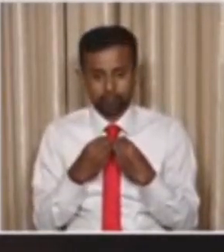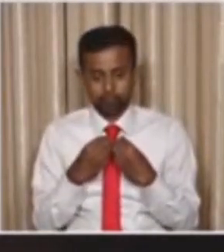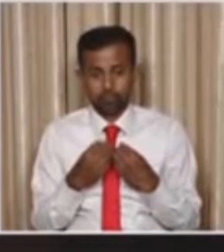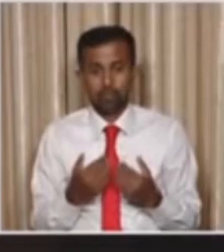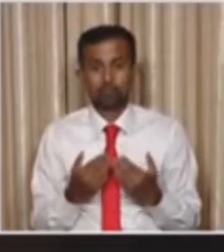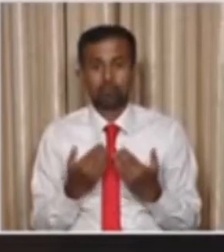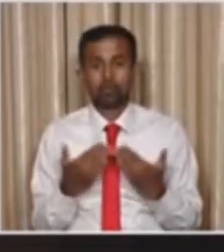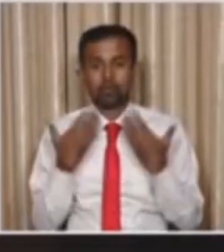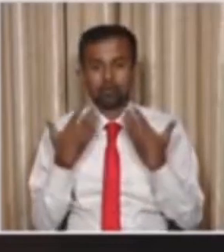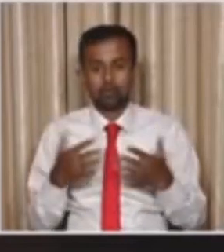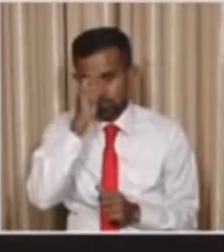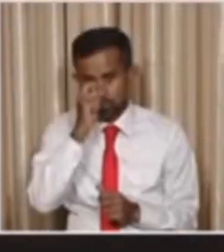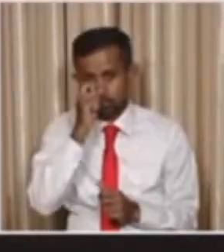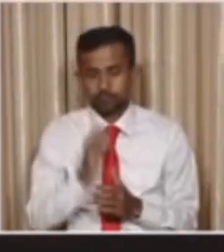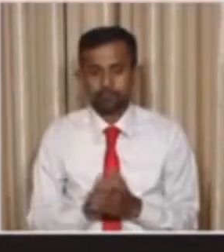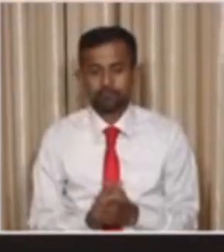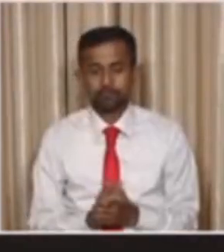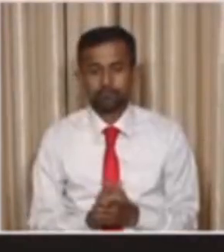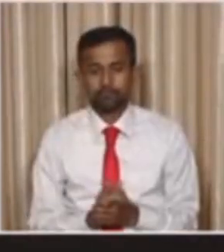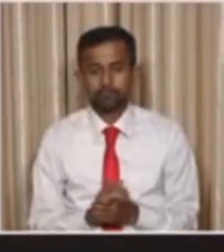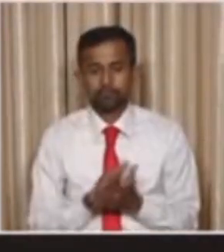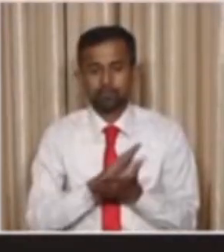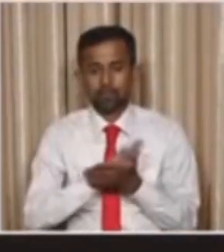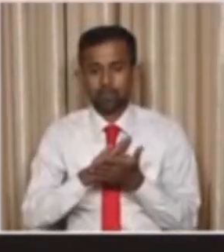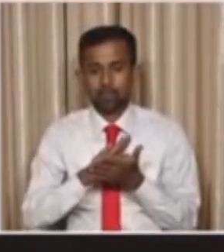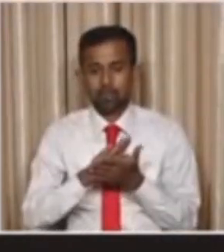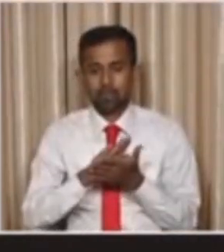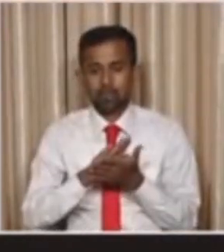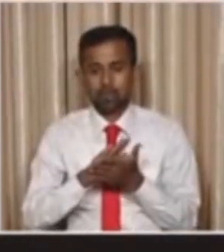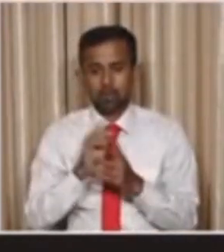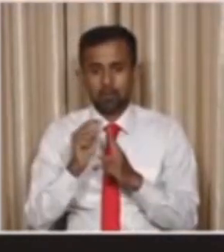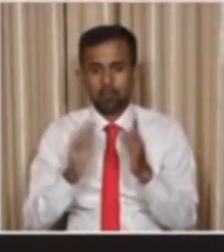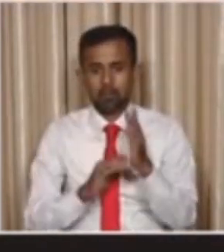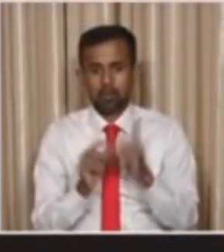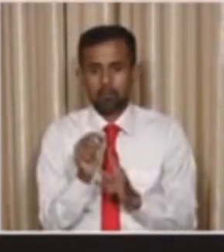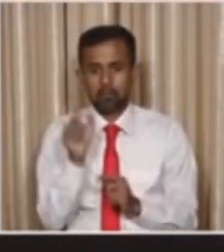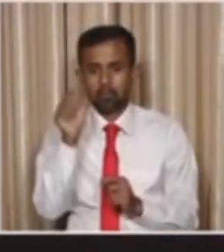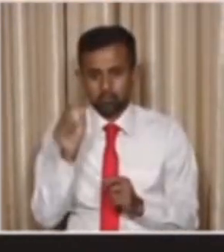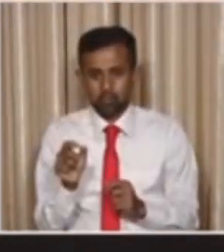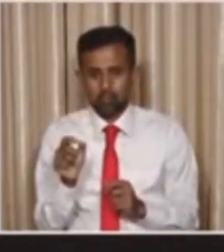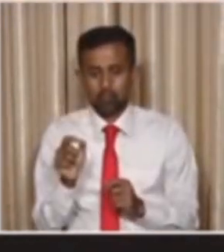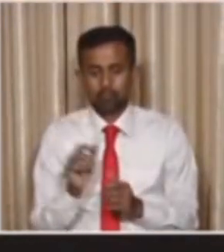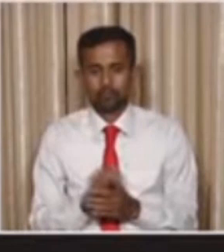මගේ වචන කීපයක් සංකල්ප මොහොත. Thank you. අපි හේසාවිතනගේ මන්ත්‍රීතුමා